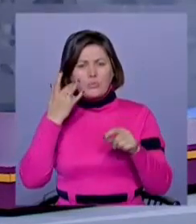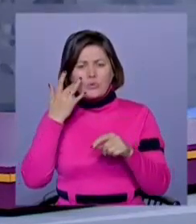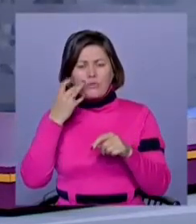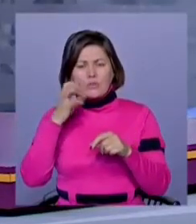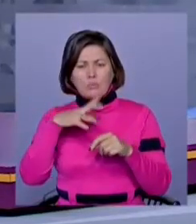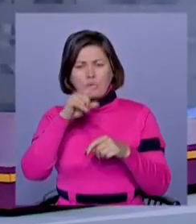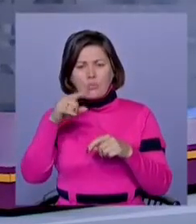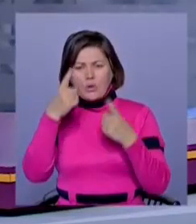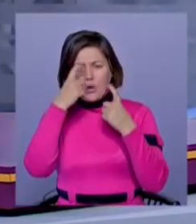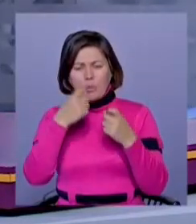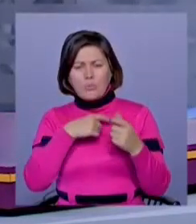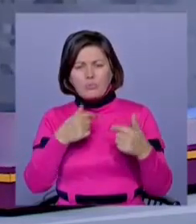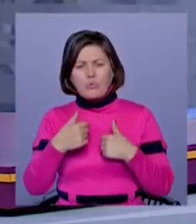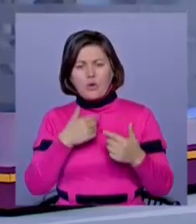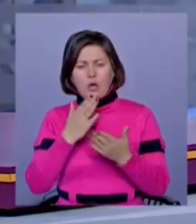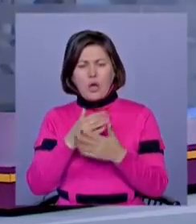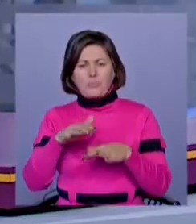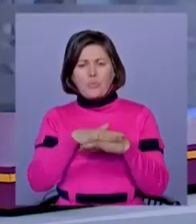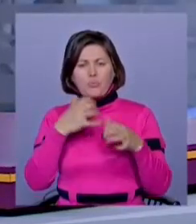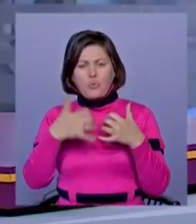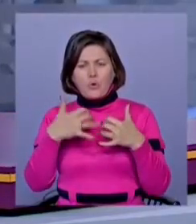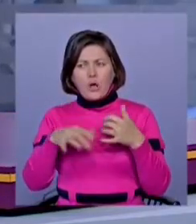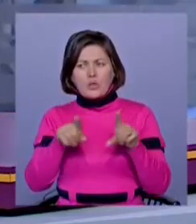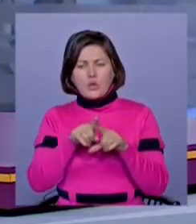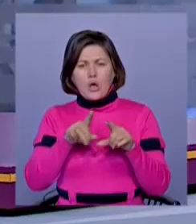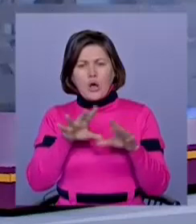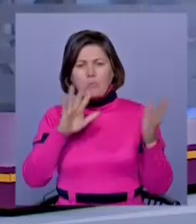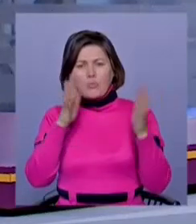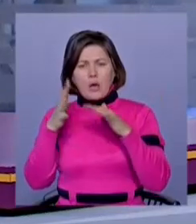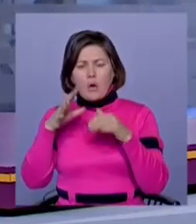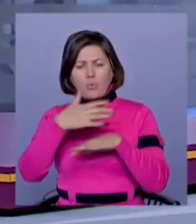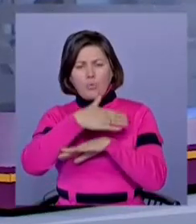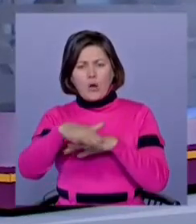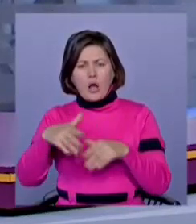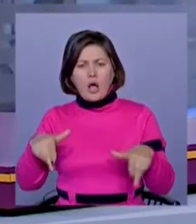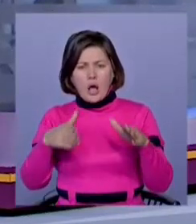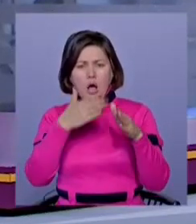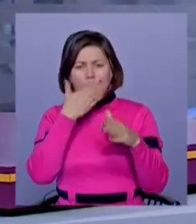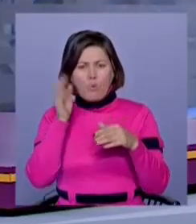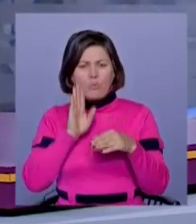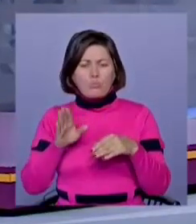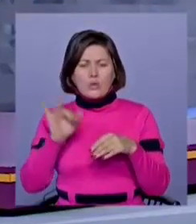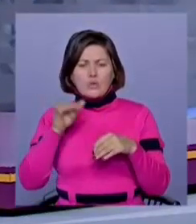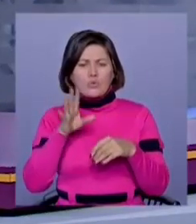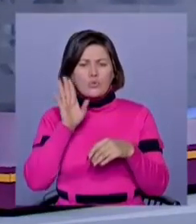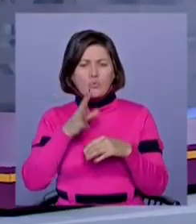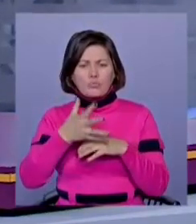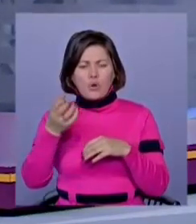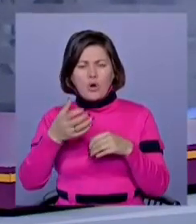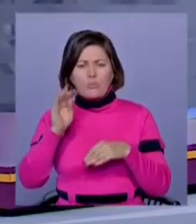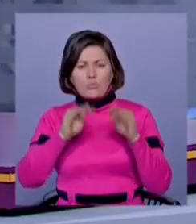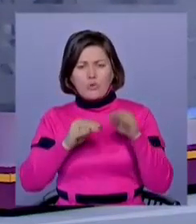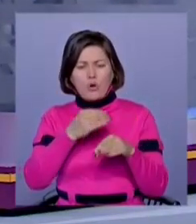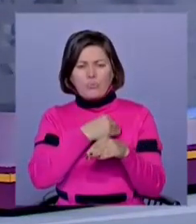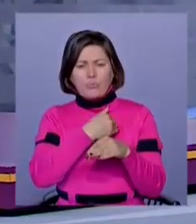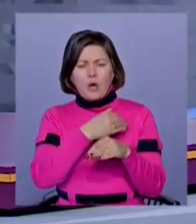WhatsApp нөміріне хабарласты. Халық орталық саябаққа көрші орналасқан көшеде арық жоқ дейді. Сондықтан су соратын жүйе орнатуды сұрайды.